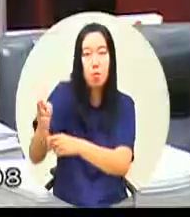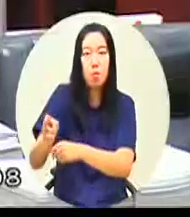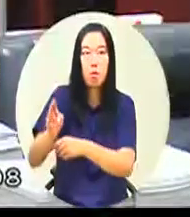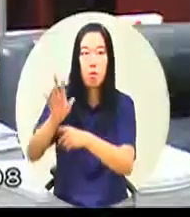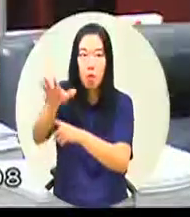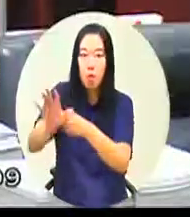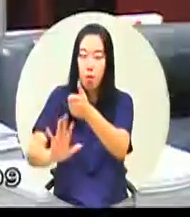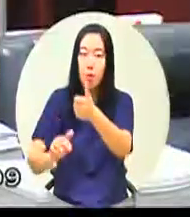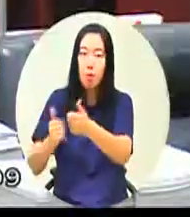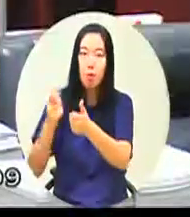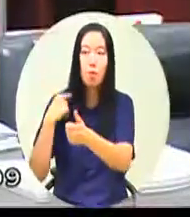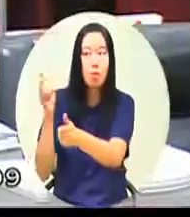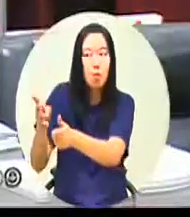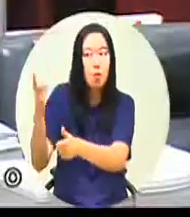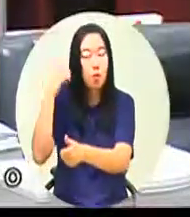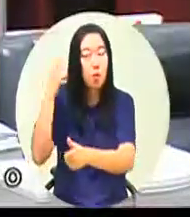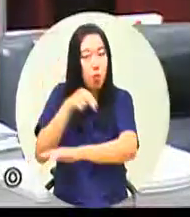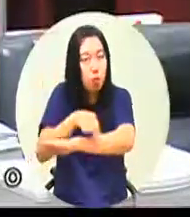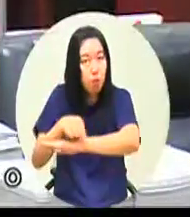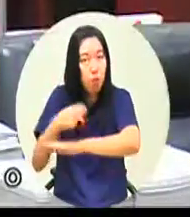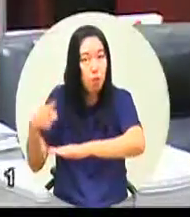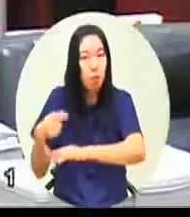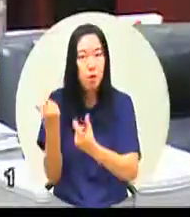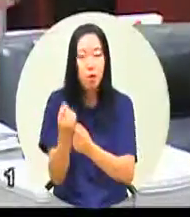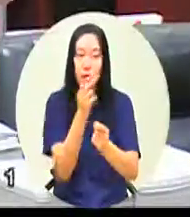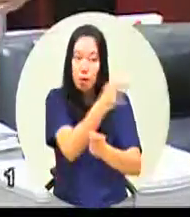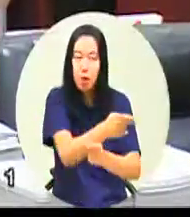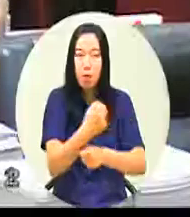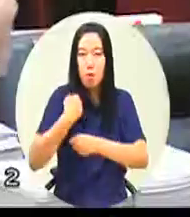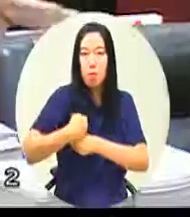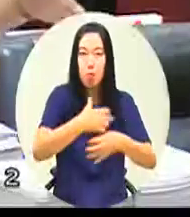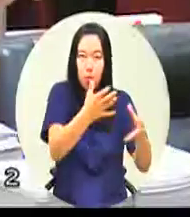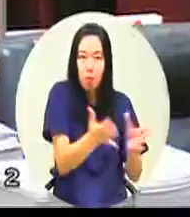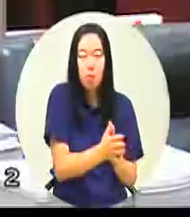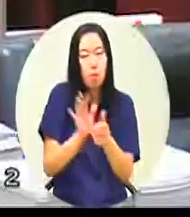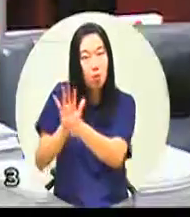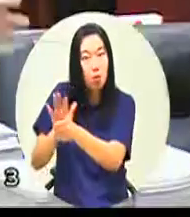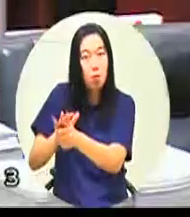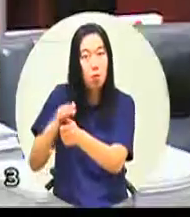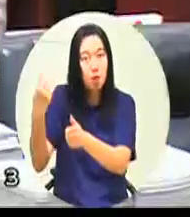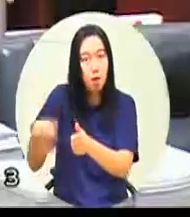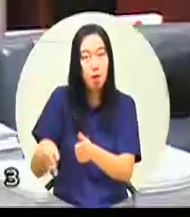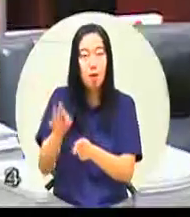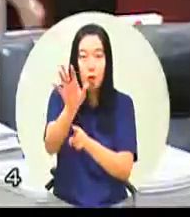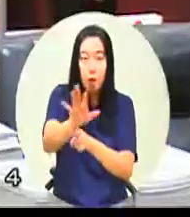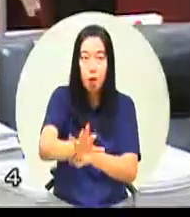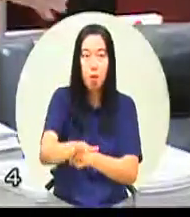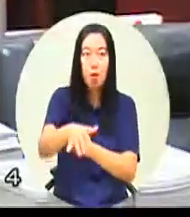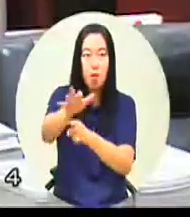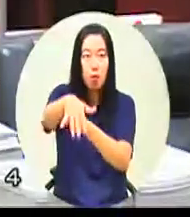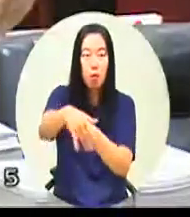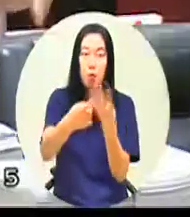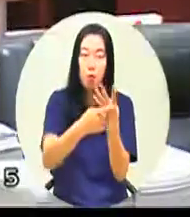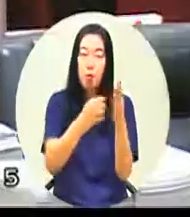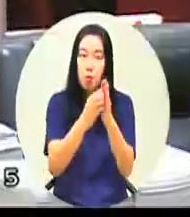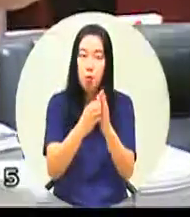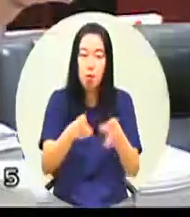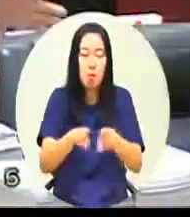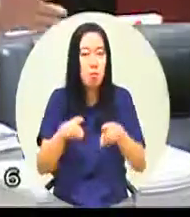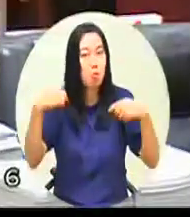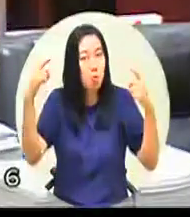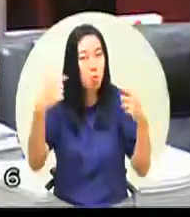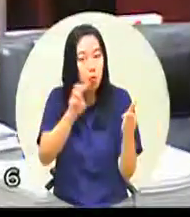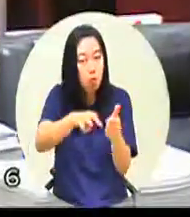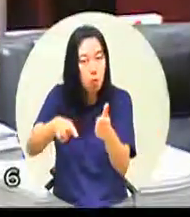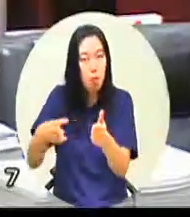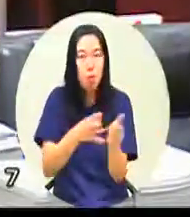说这个要去规划，第一个军队协助第二个是说农业局来平常来训练有的调查说这些